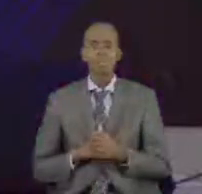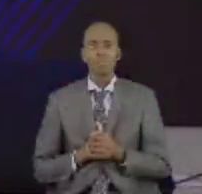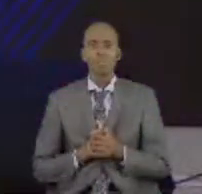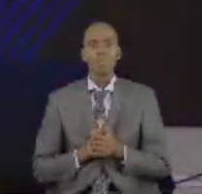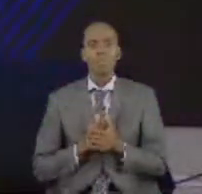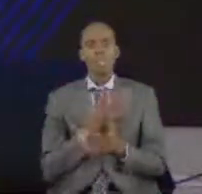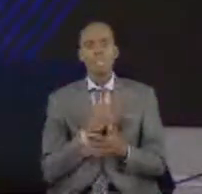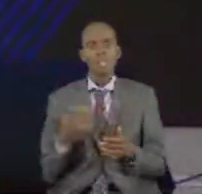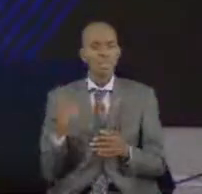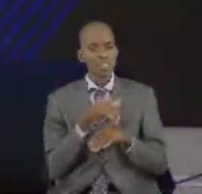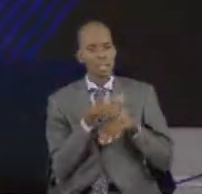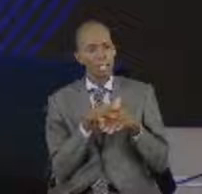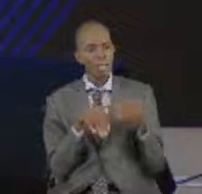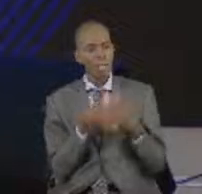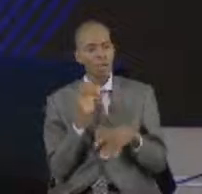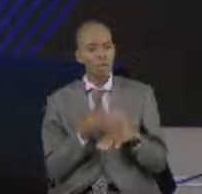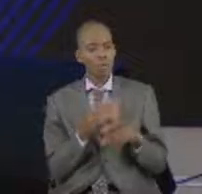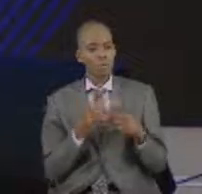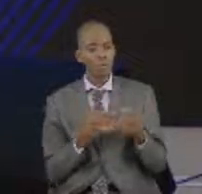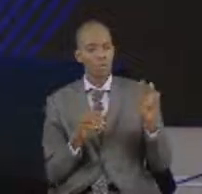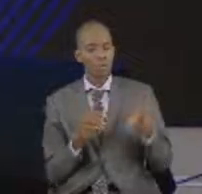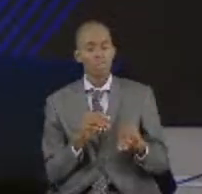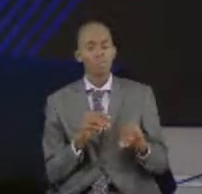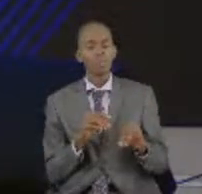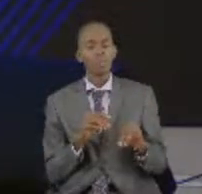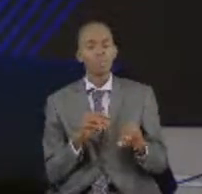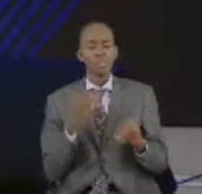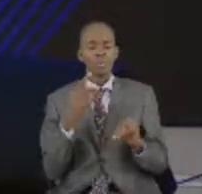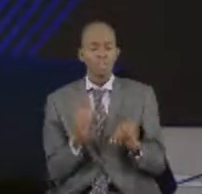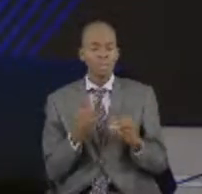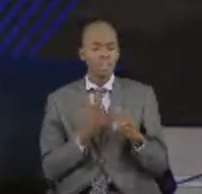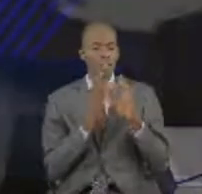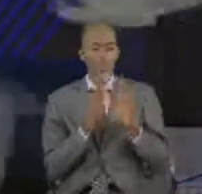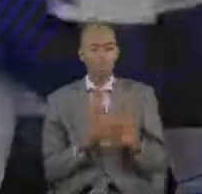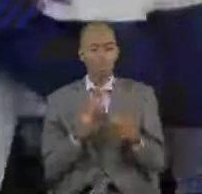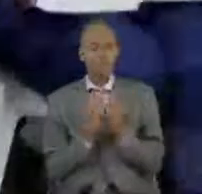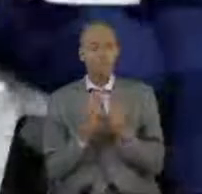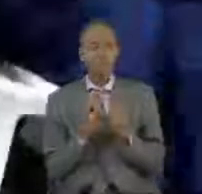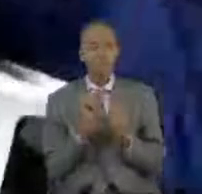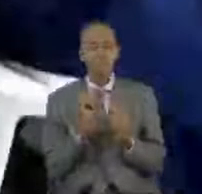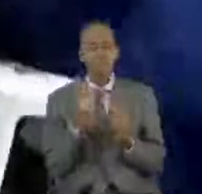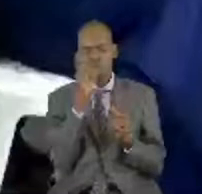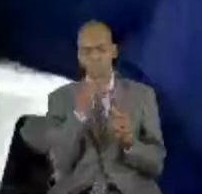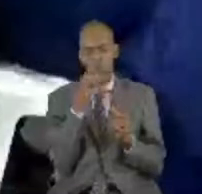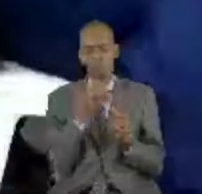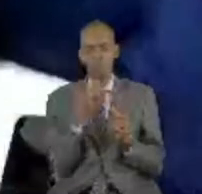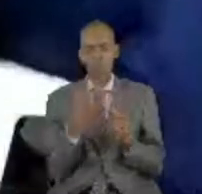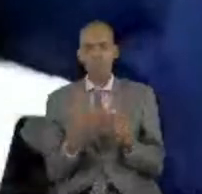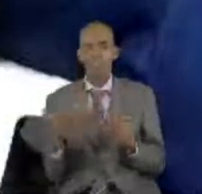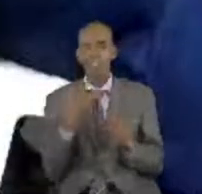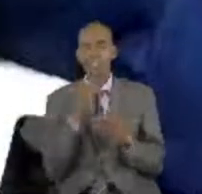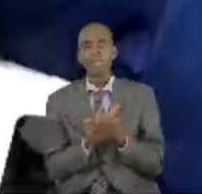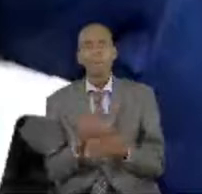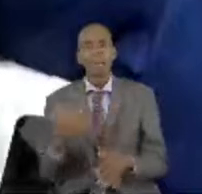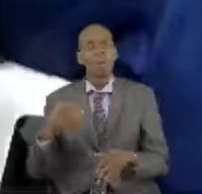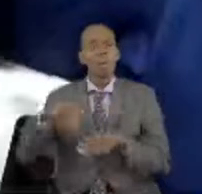Matthieu chapitre 22 verset 16. Ils envoyèrent auprès de lui leurs disciples avec les Hérodiens qui dirent: Maître, nous